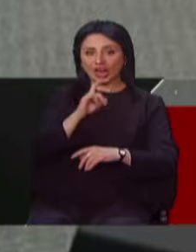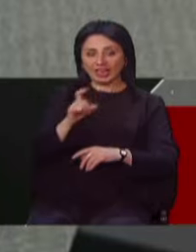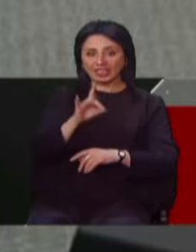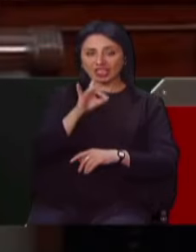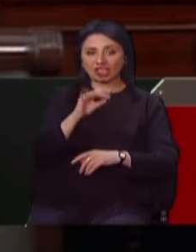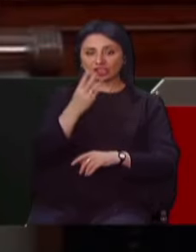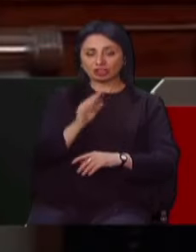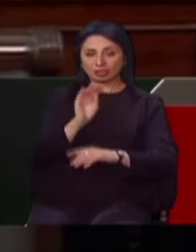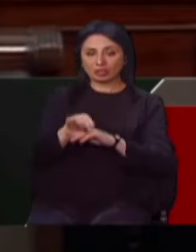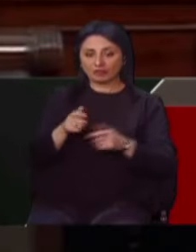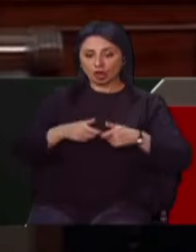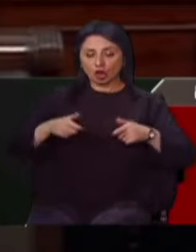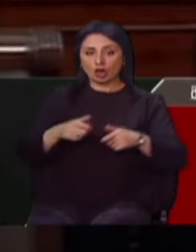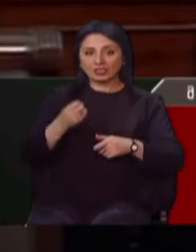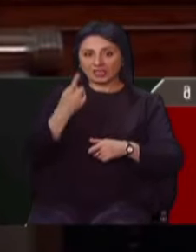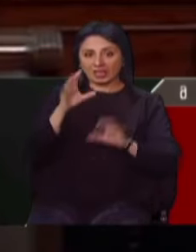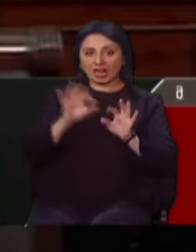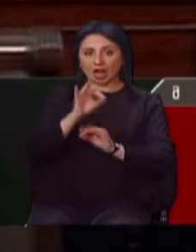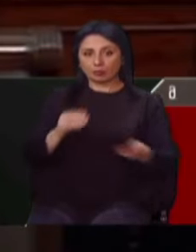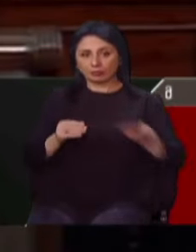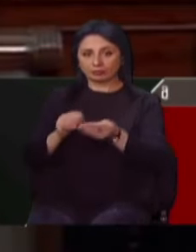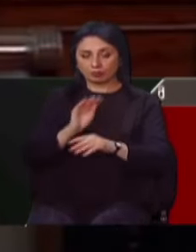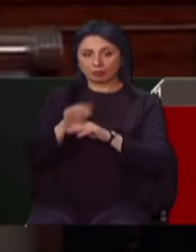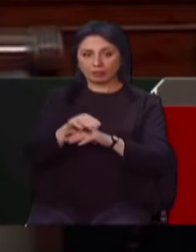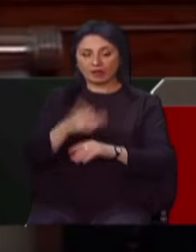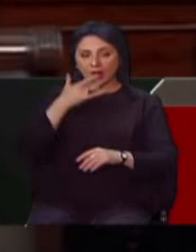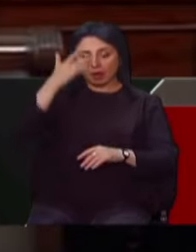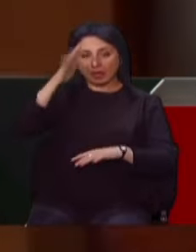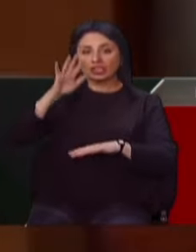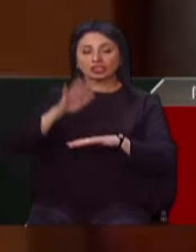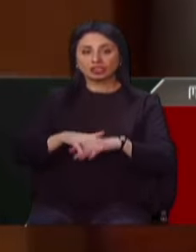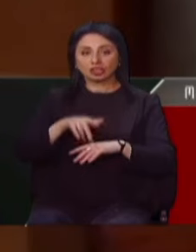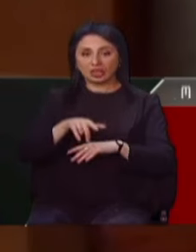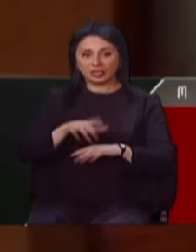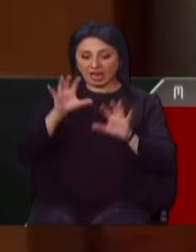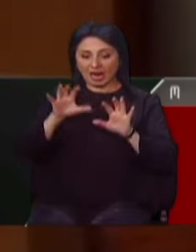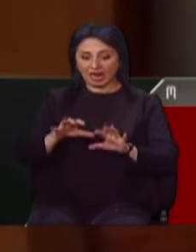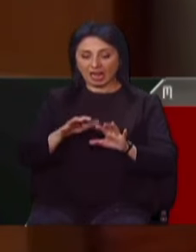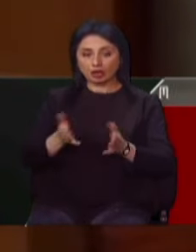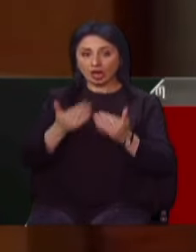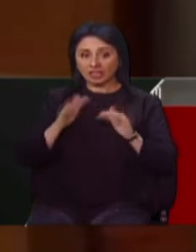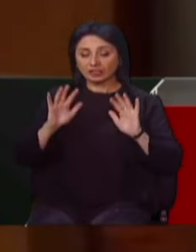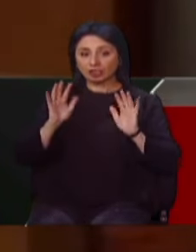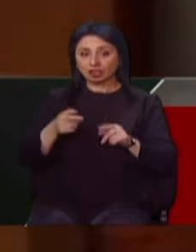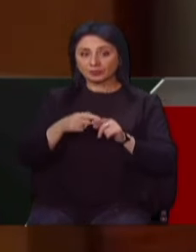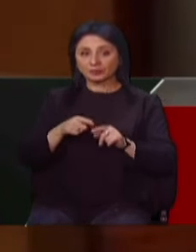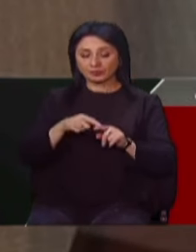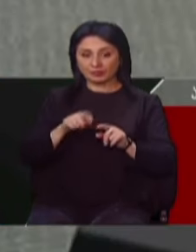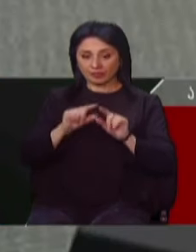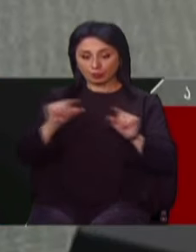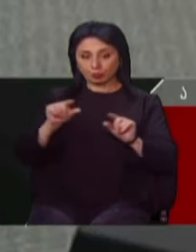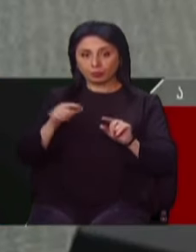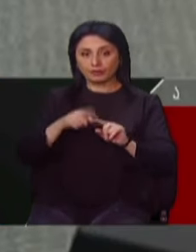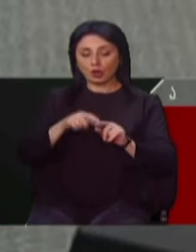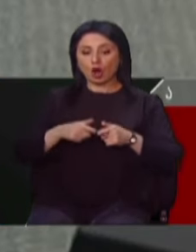რიშმა დაამატეს და კონგრესს კიდევ ერთი კანონპროექტით მიმართეს. ამერიკის შეერთებული შტატებიდან კანონის გაწვევის შემთხვევაში უხვ